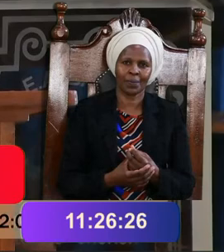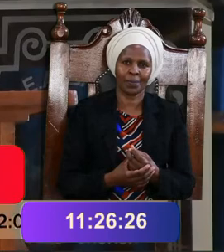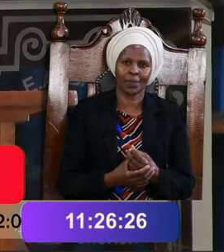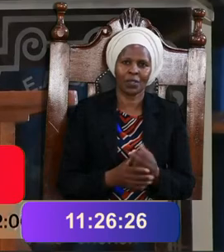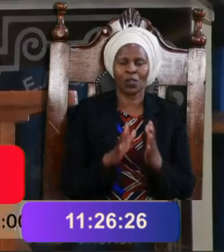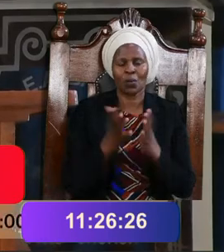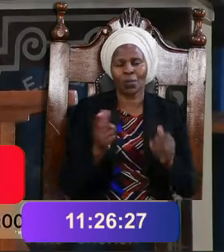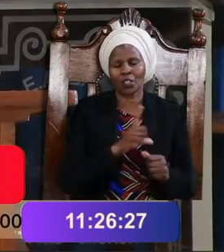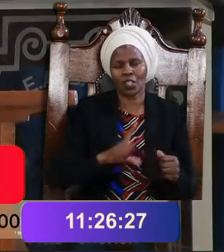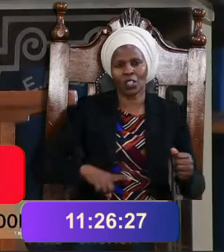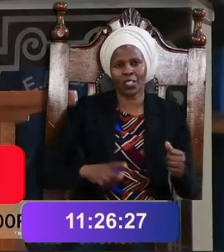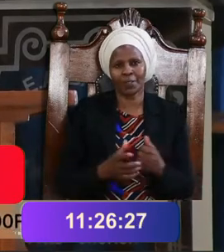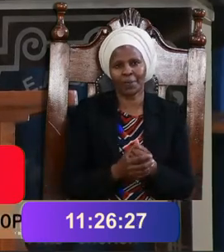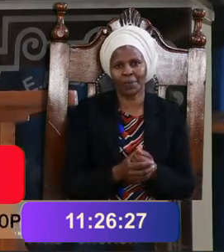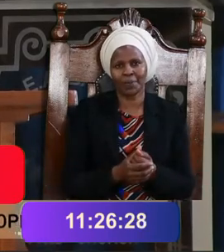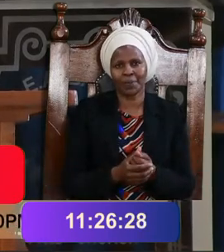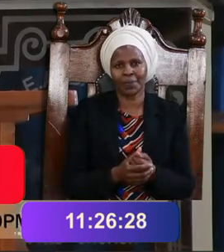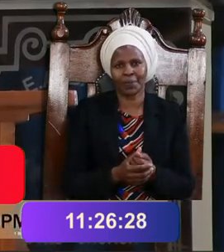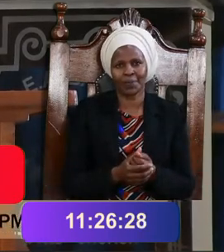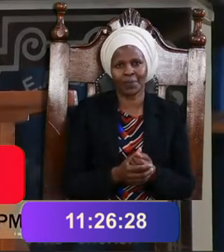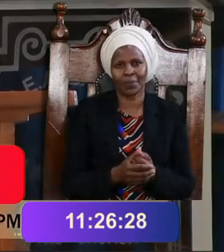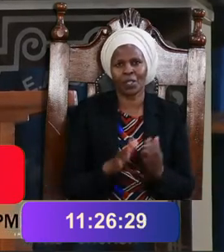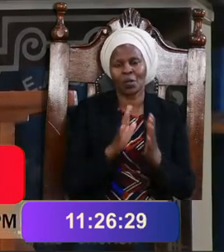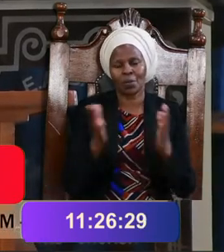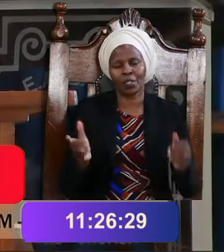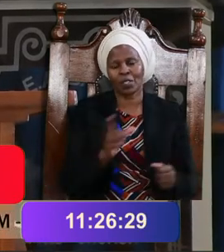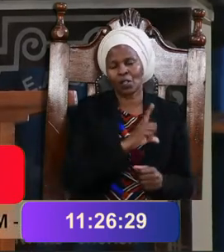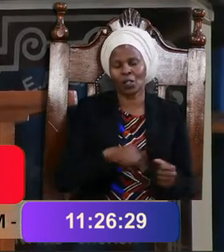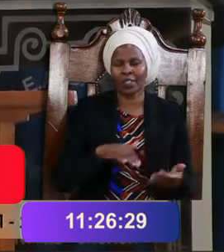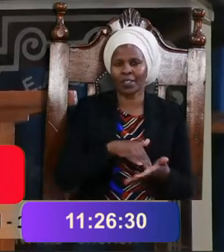Bwana Yesu asifiwe. Asifiwe tena.